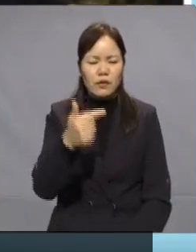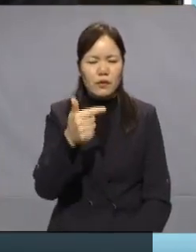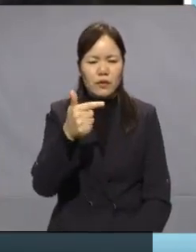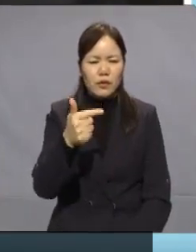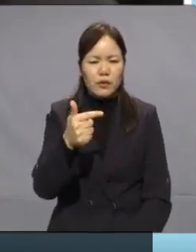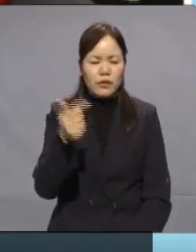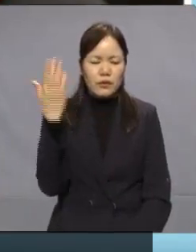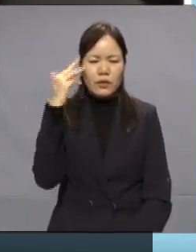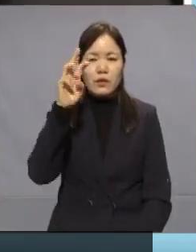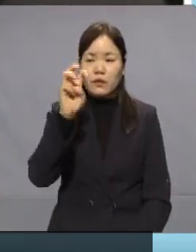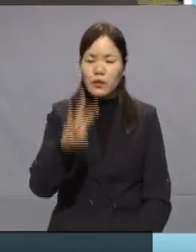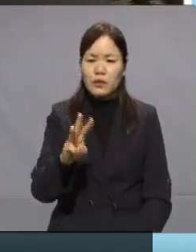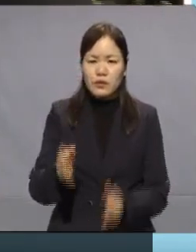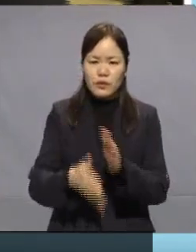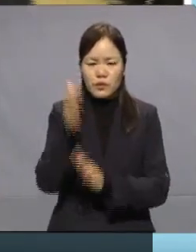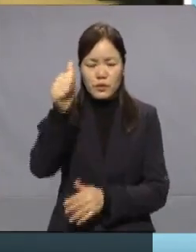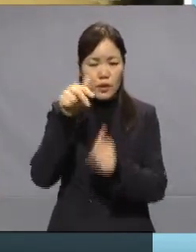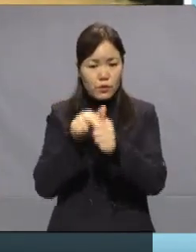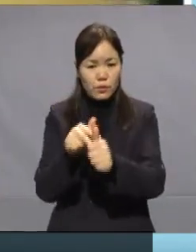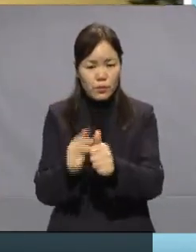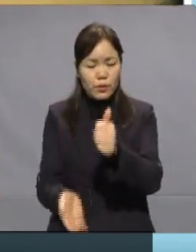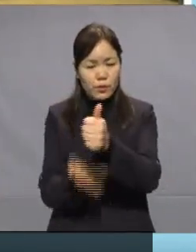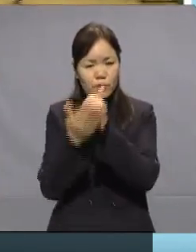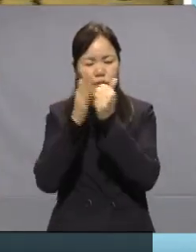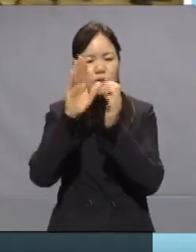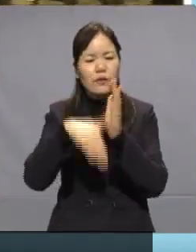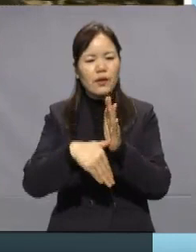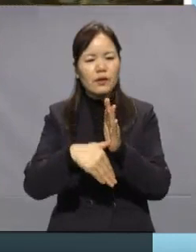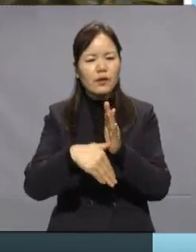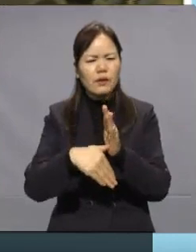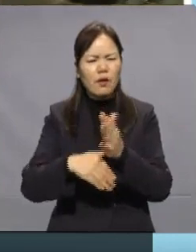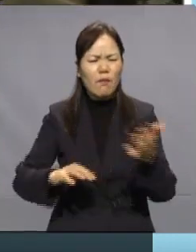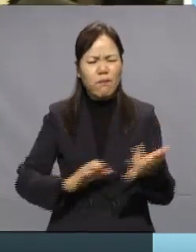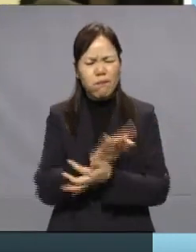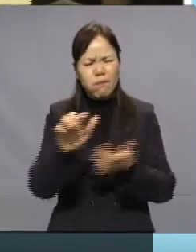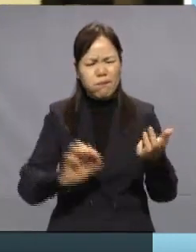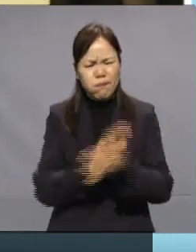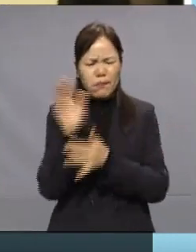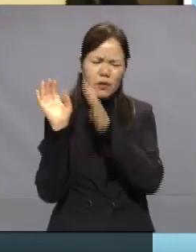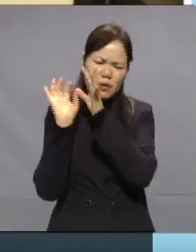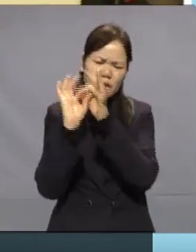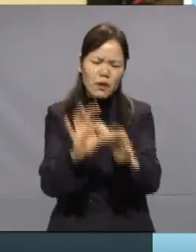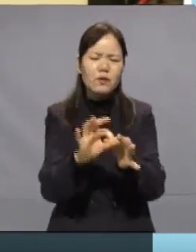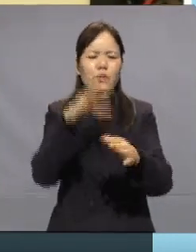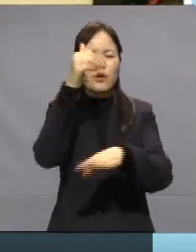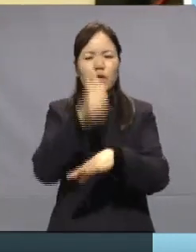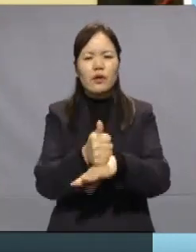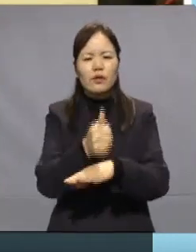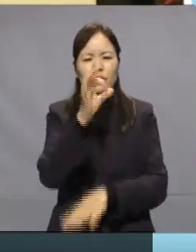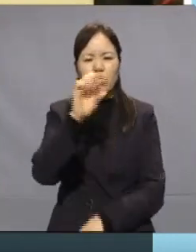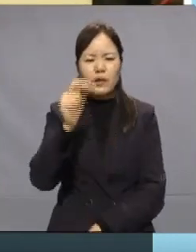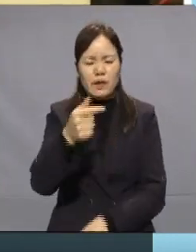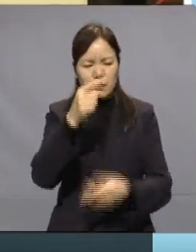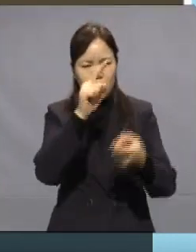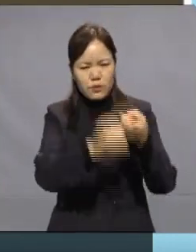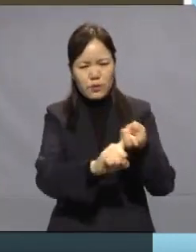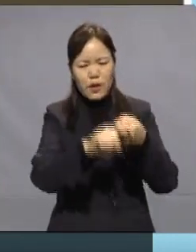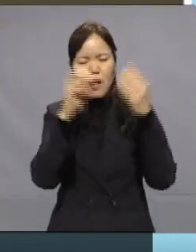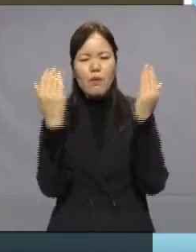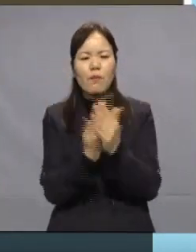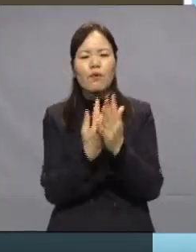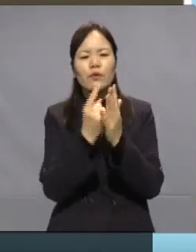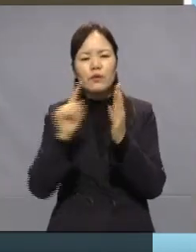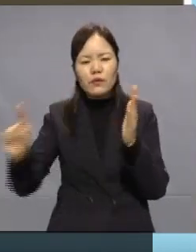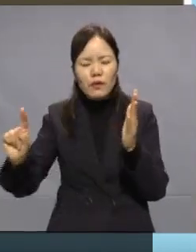전남네 공천을 하는 과정에서 파형이 거듭되면서 사실은 안철수 개라고 하는 사람들이 다 떠나는